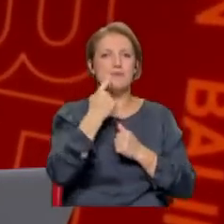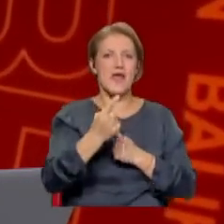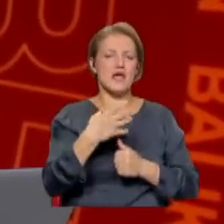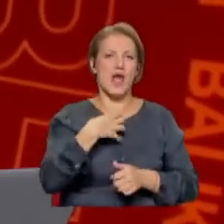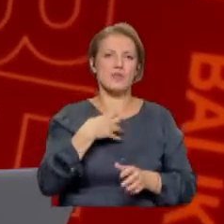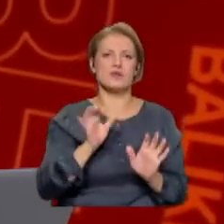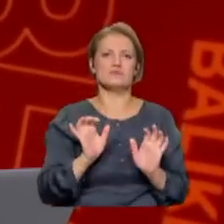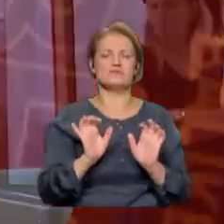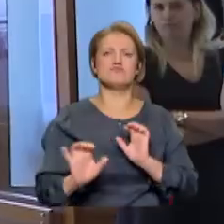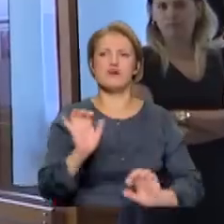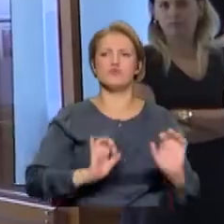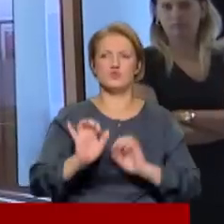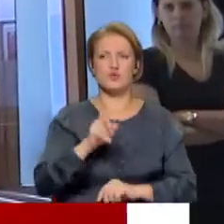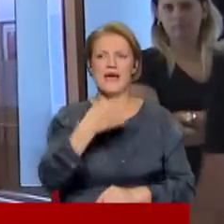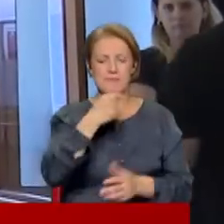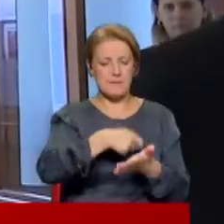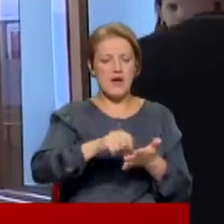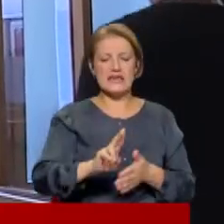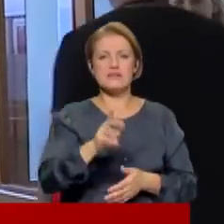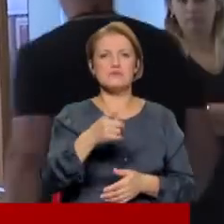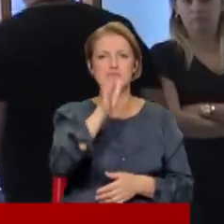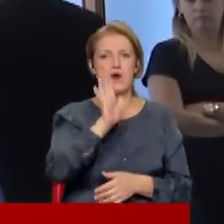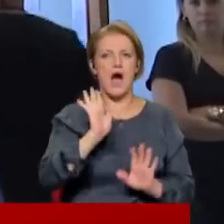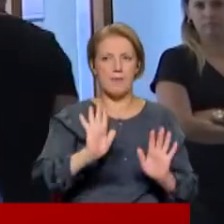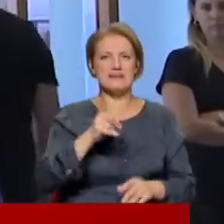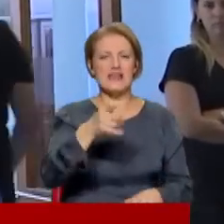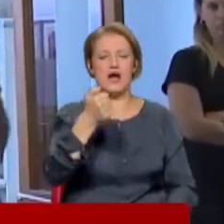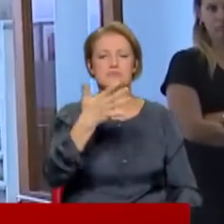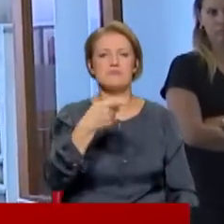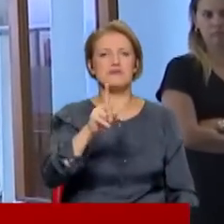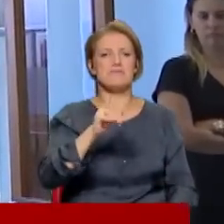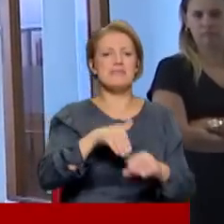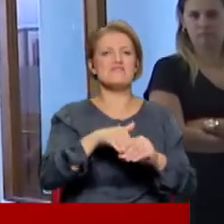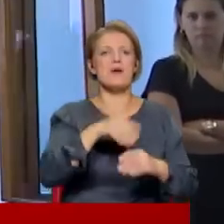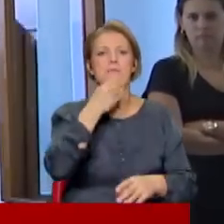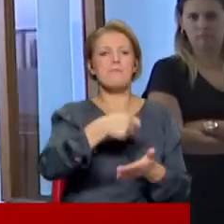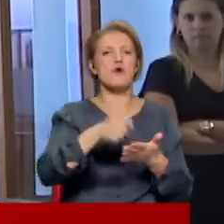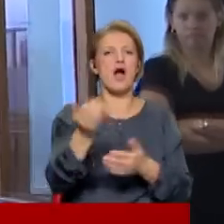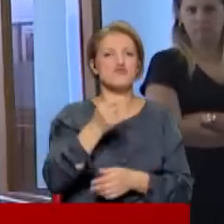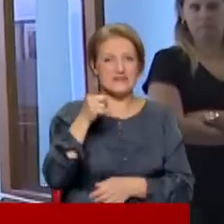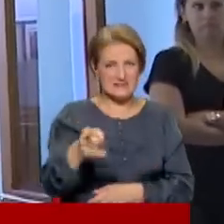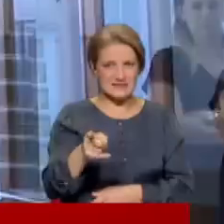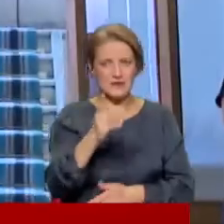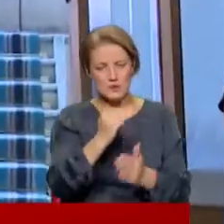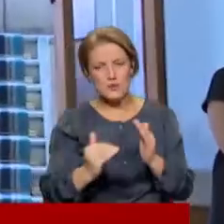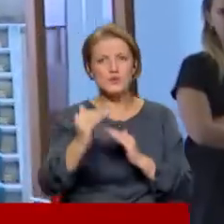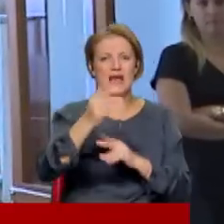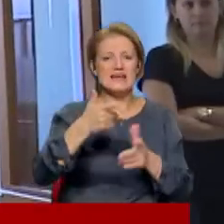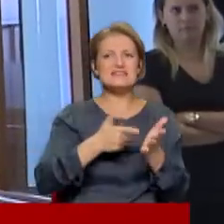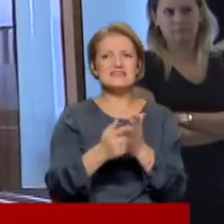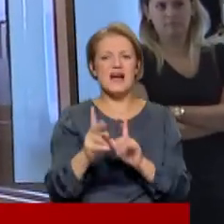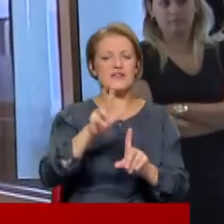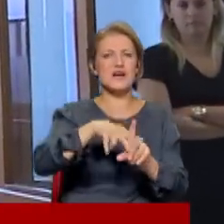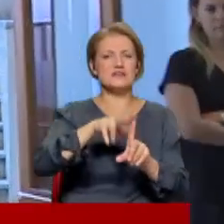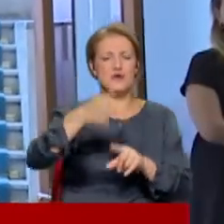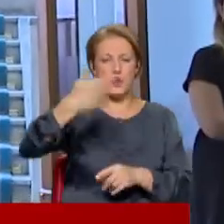kendisini. Emekli maaşı 7500 lira ama sen 65 bin lira milletvekili emekli maaşı alacaksın. Üzerine de ziraat katılımında